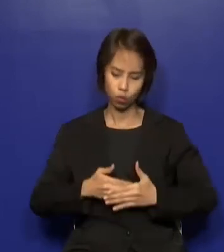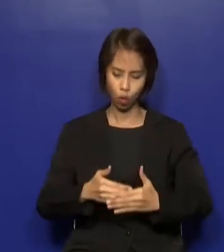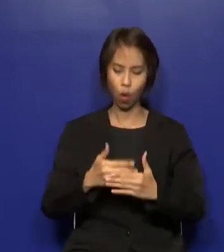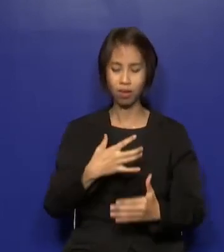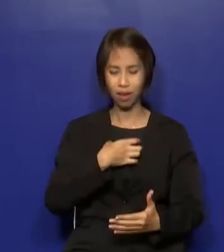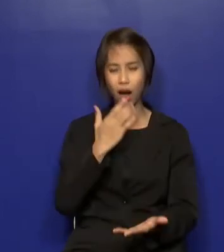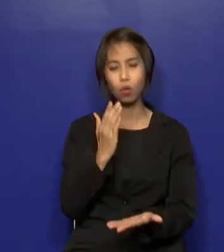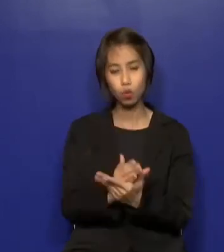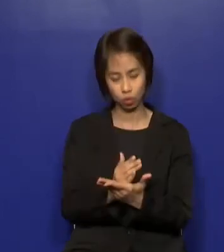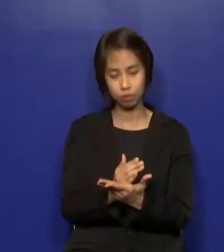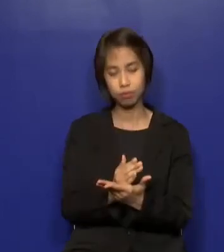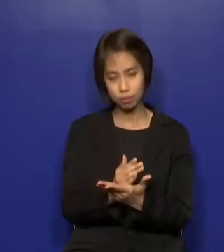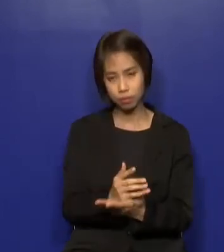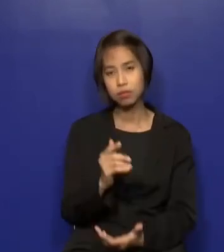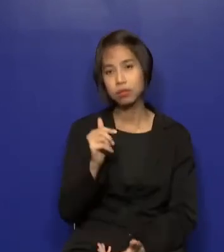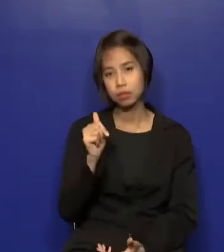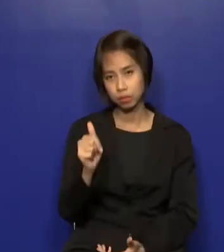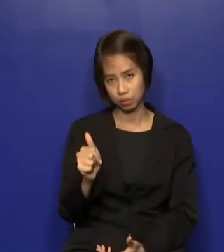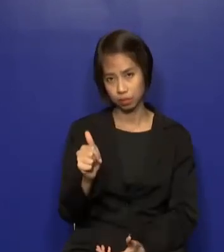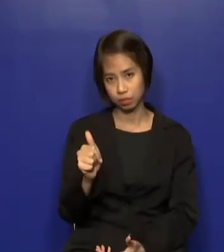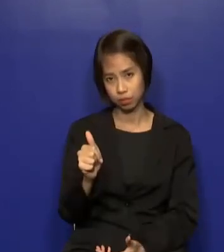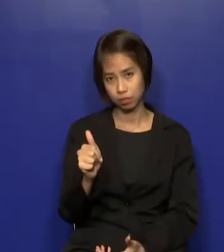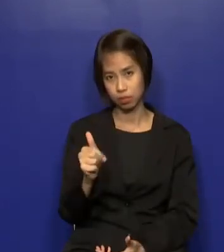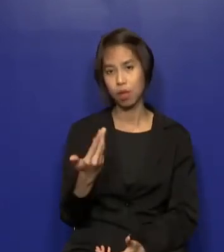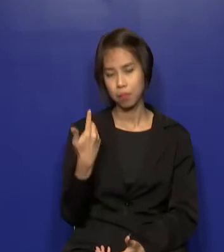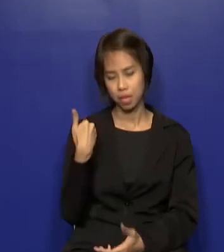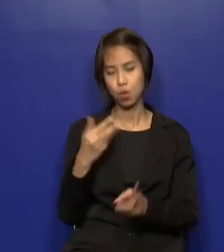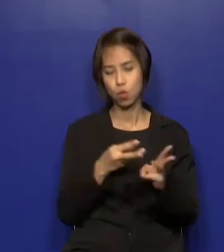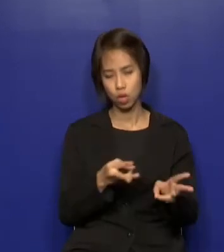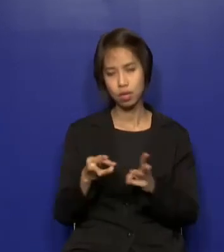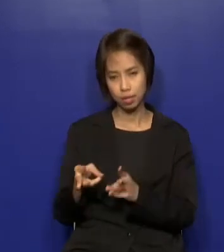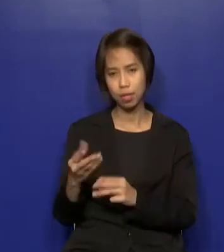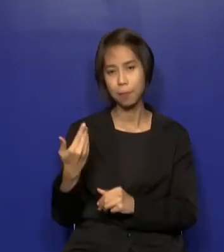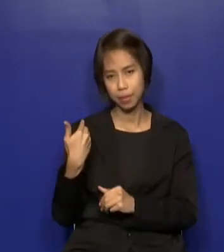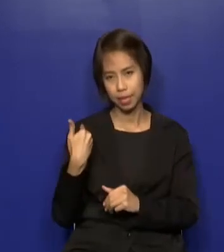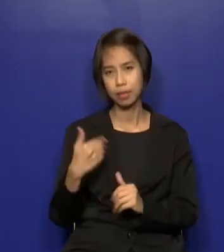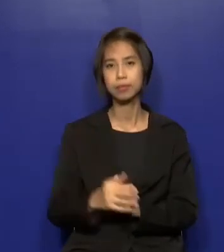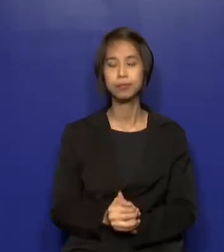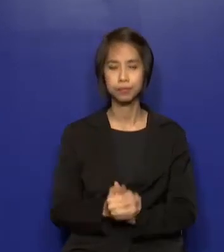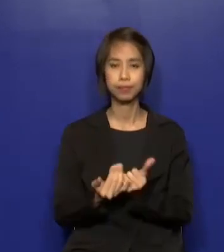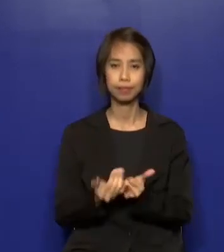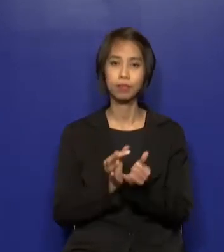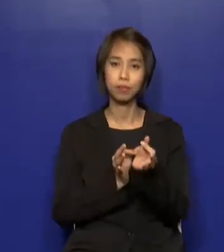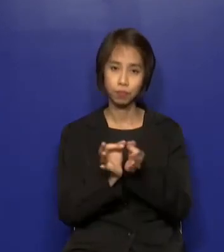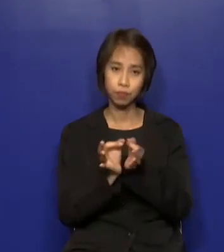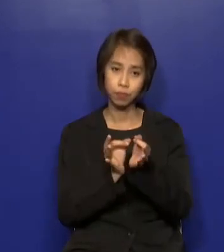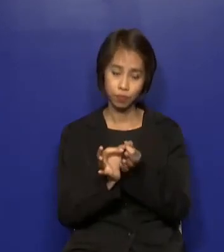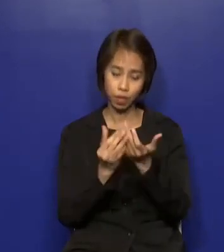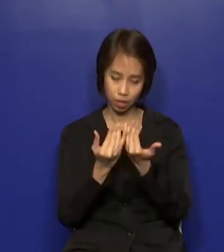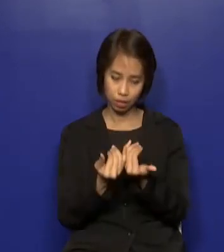อมเขาสามารถยุติการตั้งครรภ์ได้โดยยังมีทางออกก็เลยขออนุญาตเรียนชี้แจงอย่างนี้ว่าตัวเล